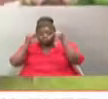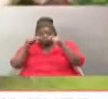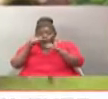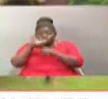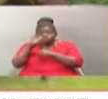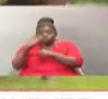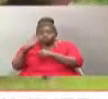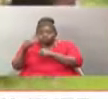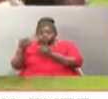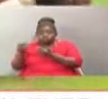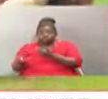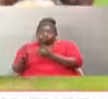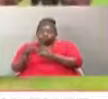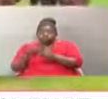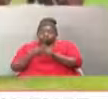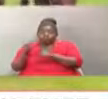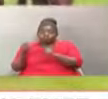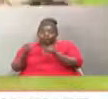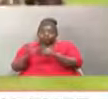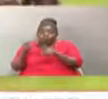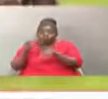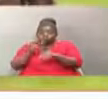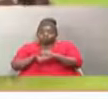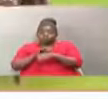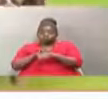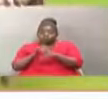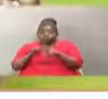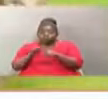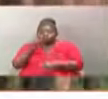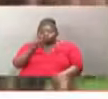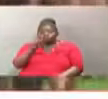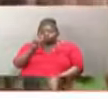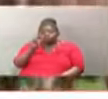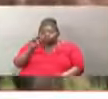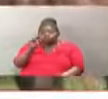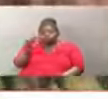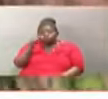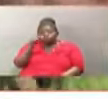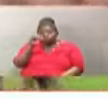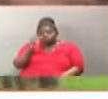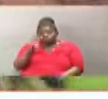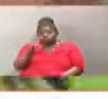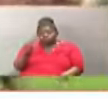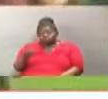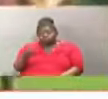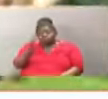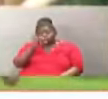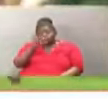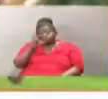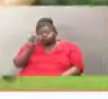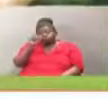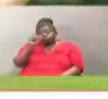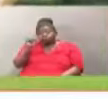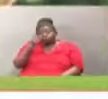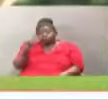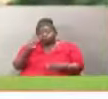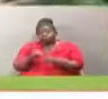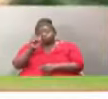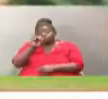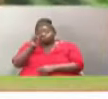division y'ekibuga Kampala okusaako Mukono ne Kasangati. Obaka bukwasiza Jeno Christopher Damulira ne Meja Emma